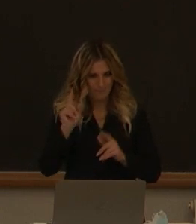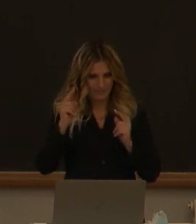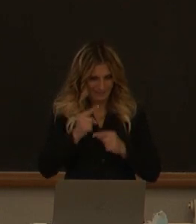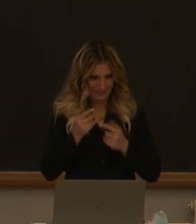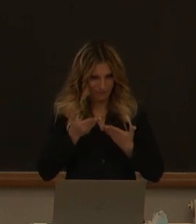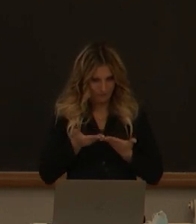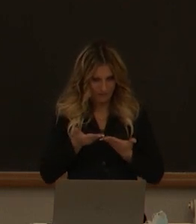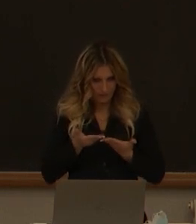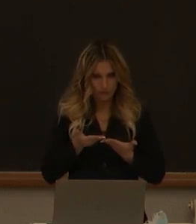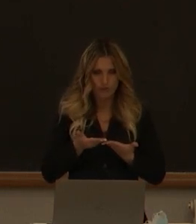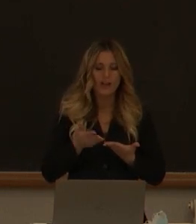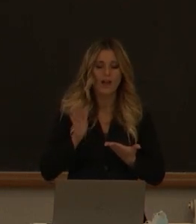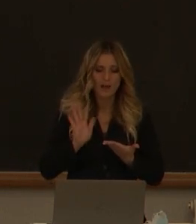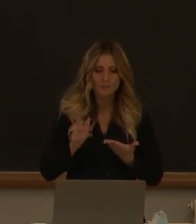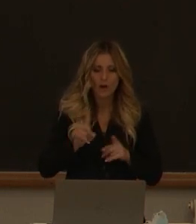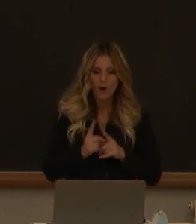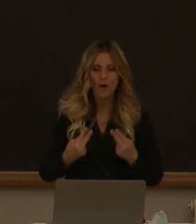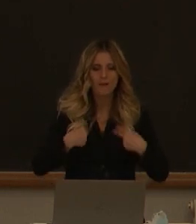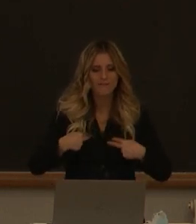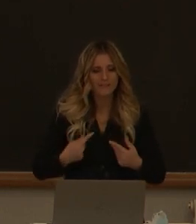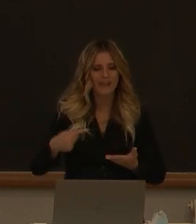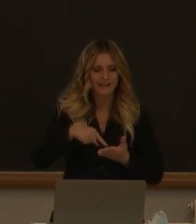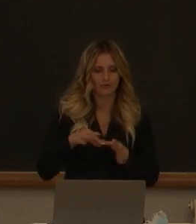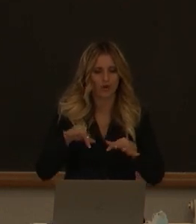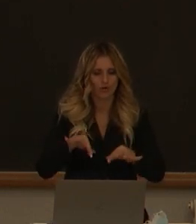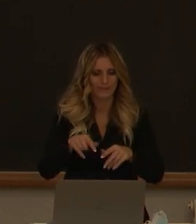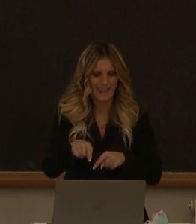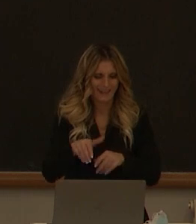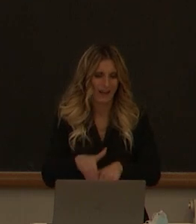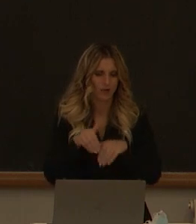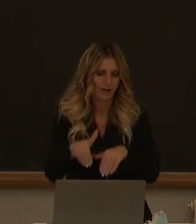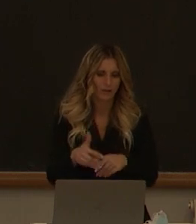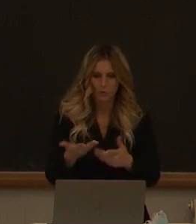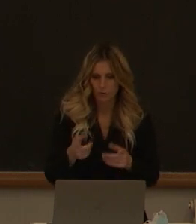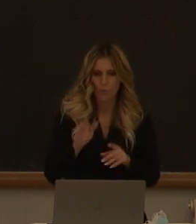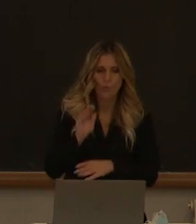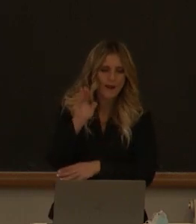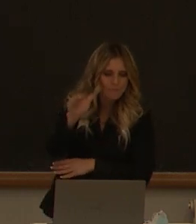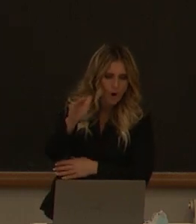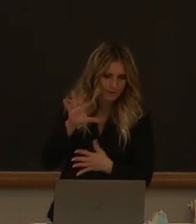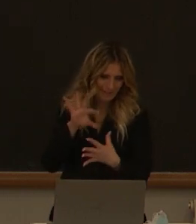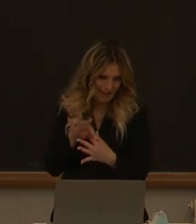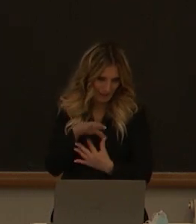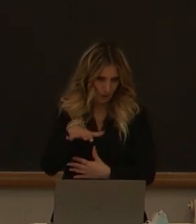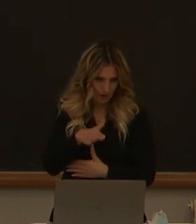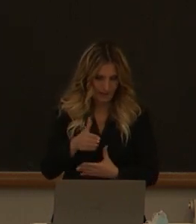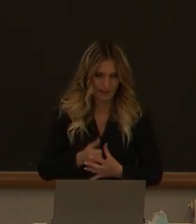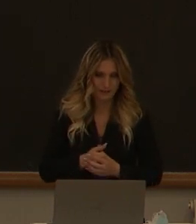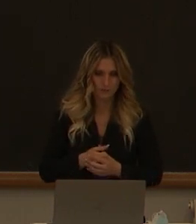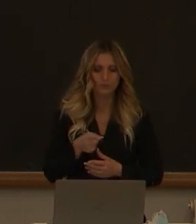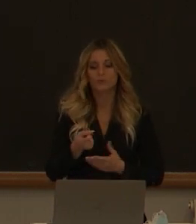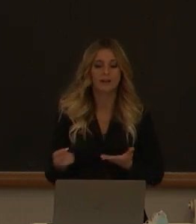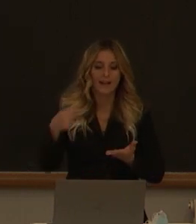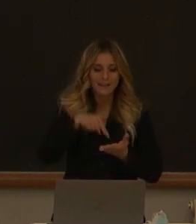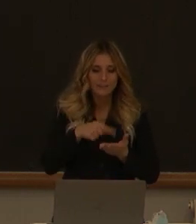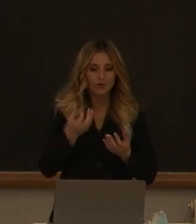ritorno, diciamo così, alla vita rurale, un ritorno alle aree interne, un ritorno alla montagna. Questo ritorno è legato spesso